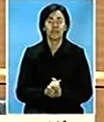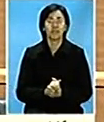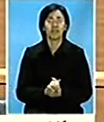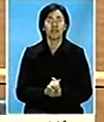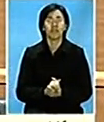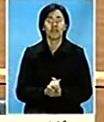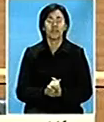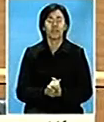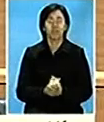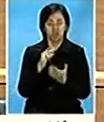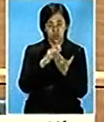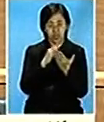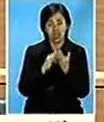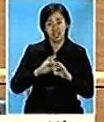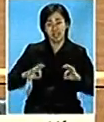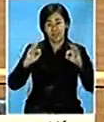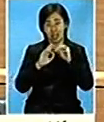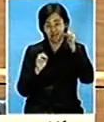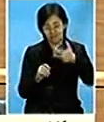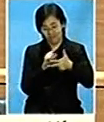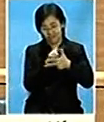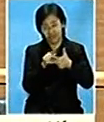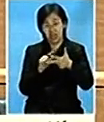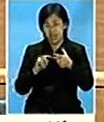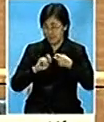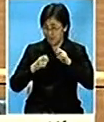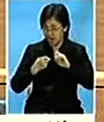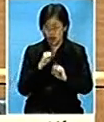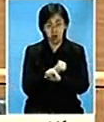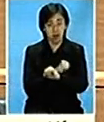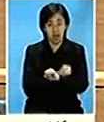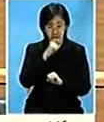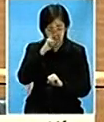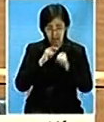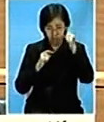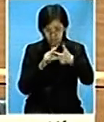เรื่องวิชาหลักๆที่เรามีปัญหาแรงงานไทยเนี่ยนะฮะ